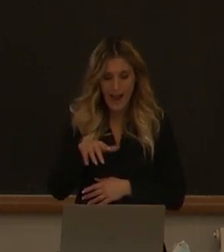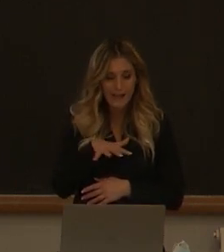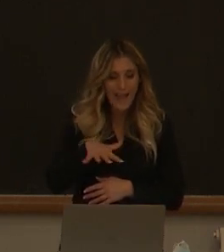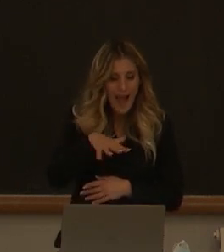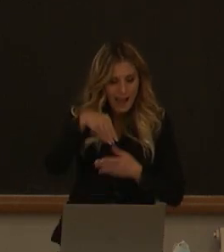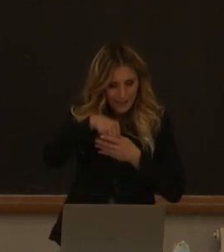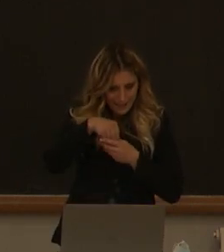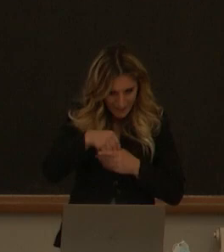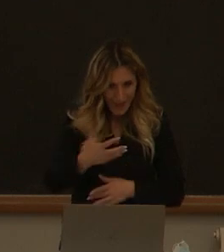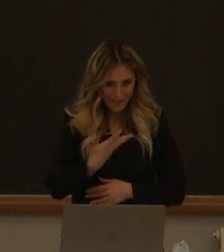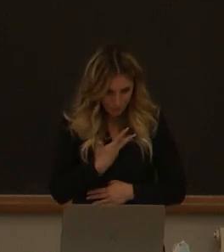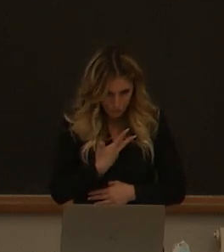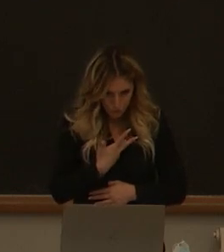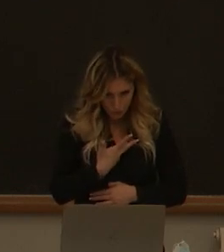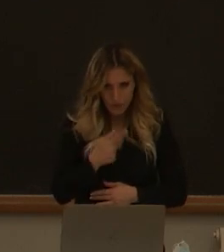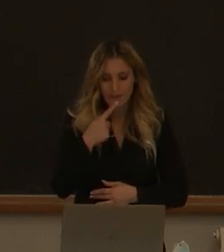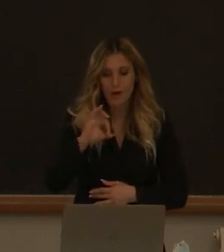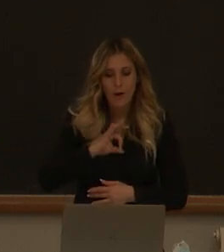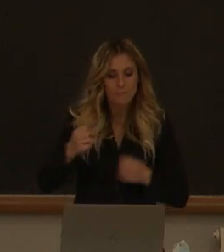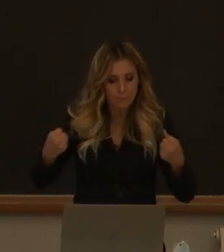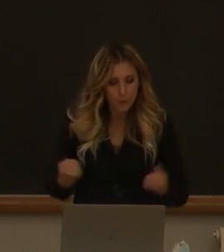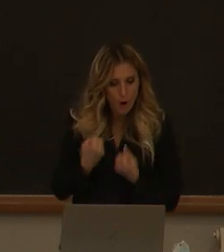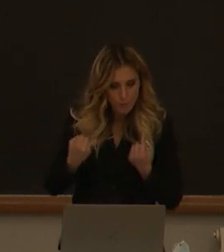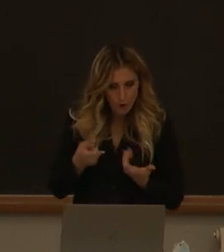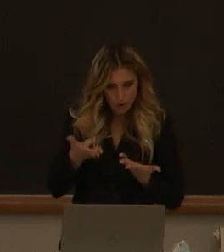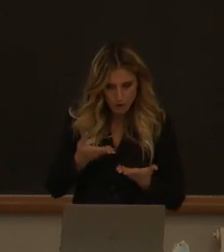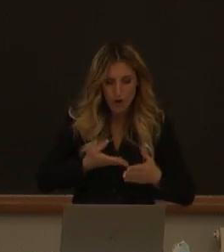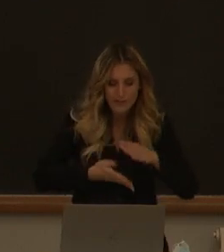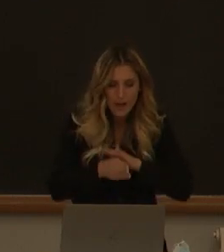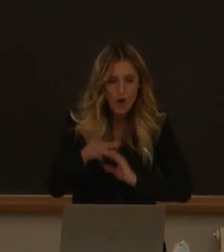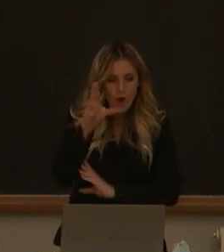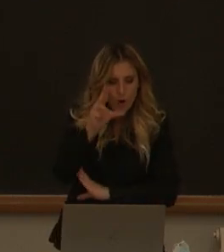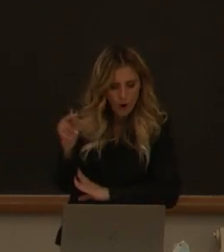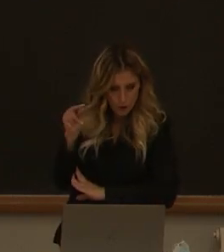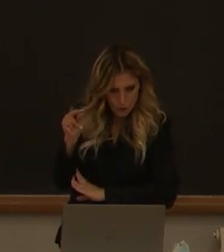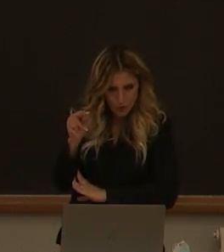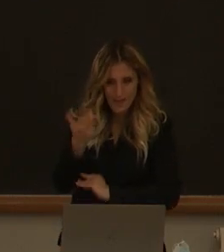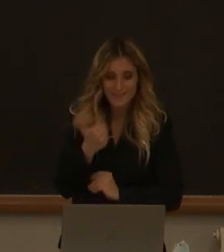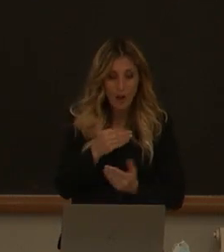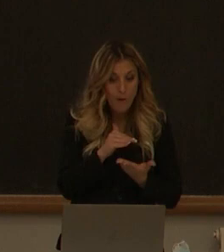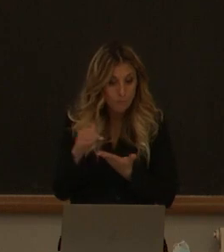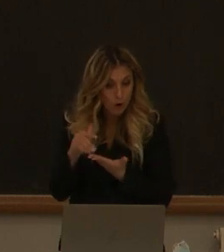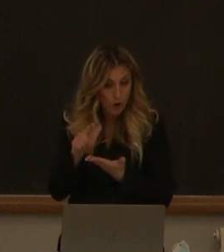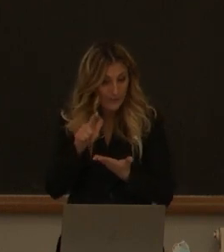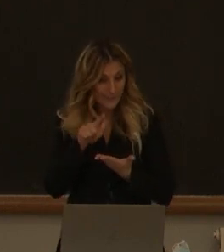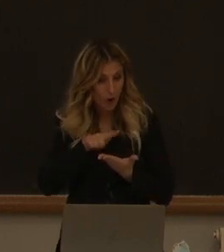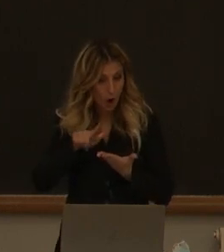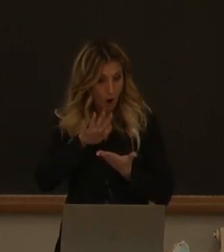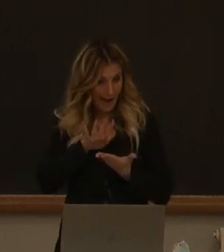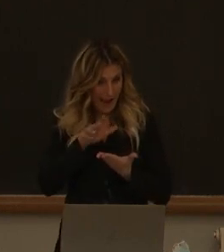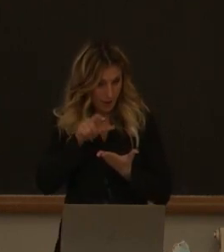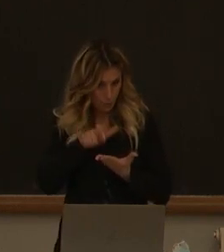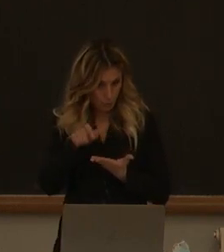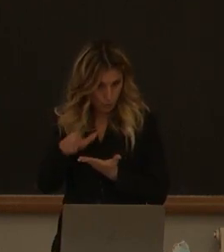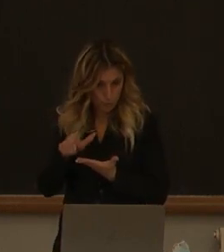agricola. Quindi la promozione di fatto di conoscenze dei prodotti locali anche all'interno